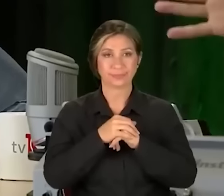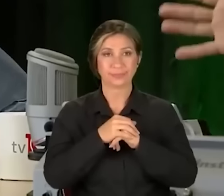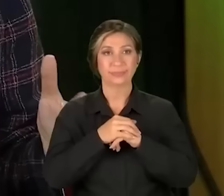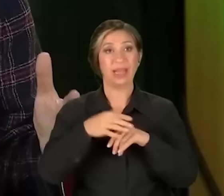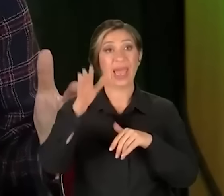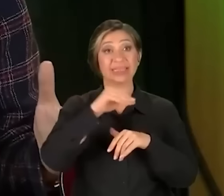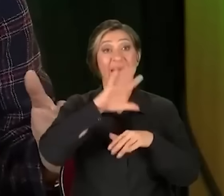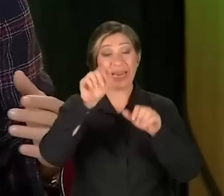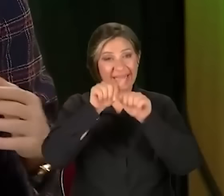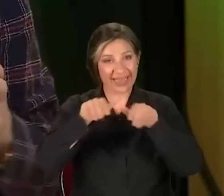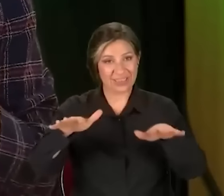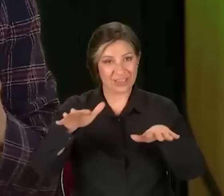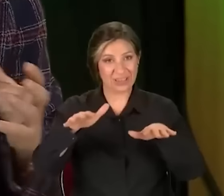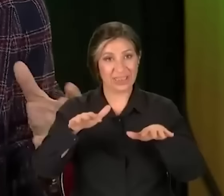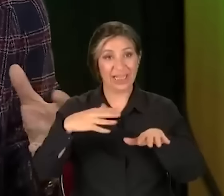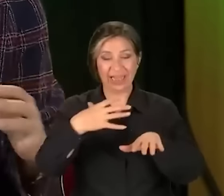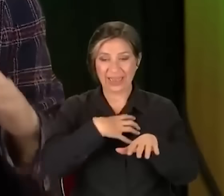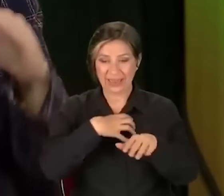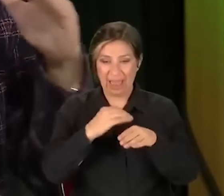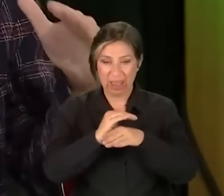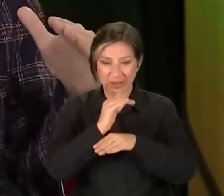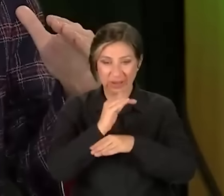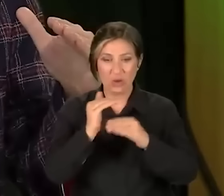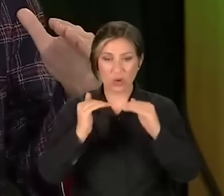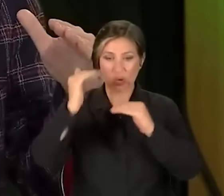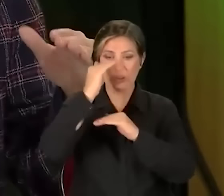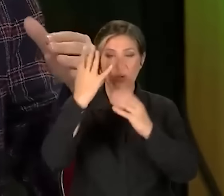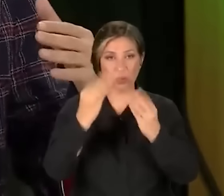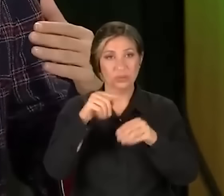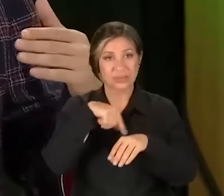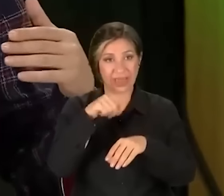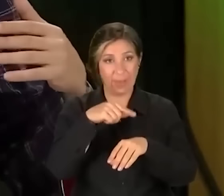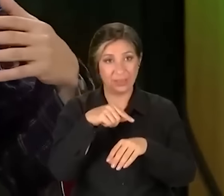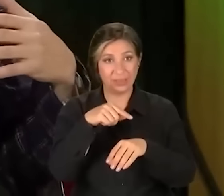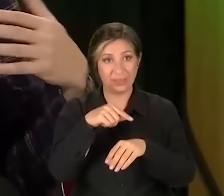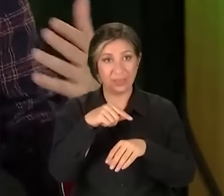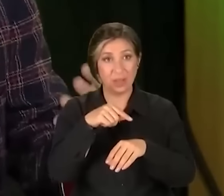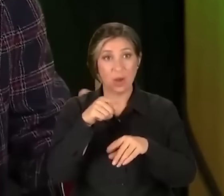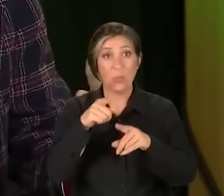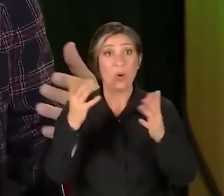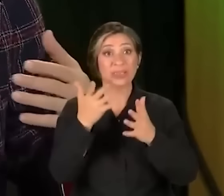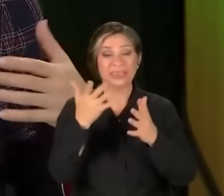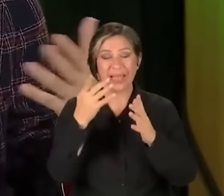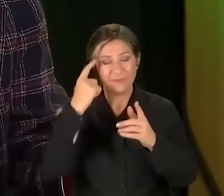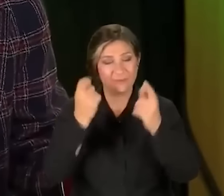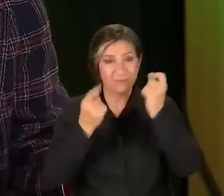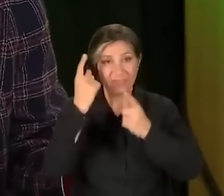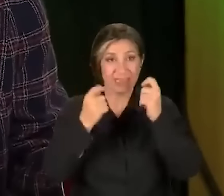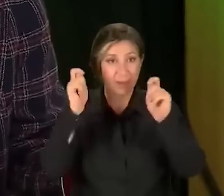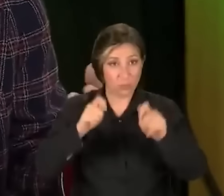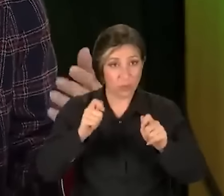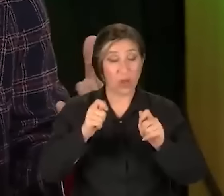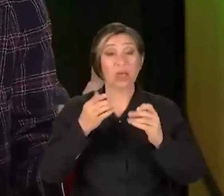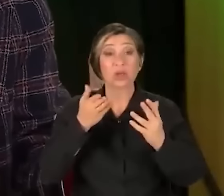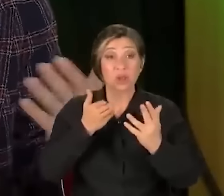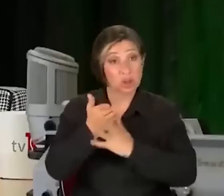herkes her yayıncı kendi yaşadığı ve yüksekte olduğu zaman böylesine içerik üretiyorsa ve